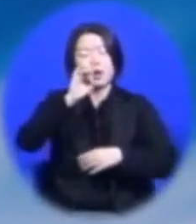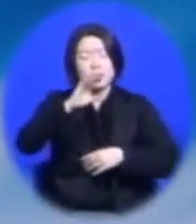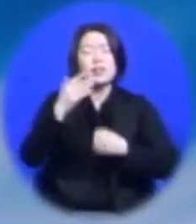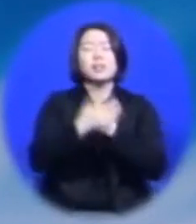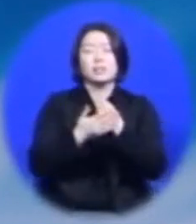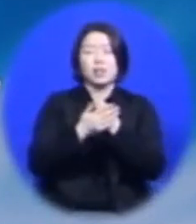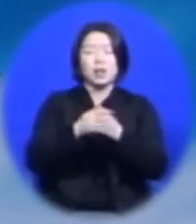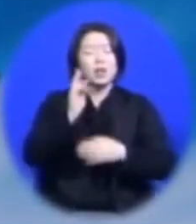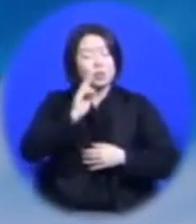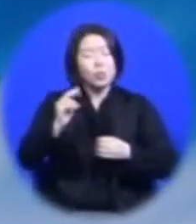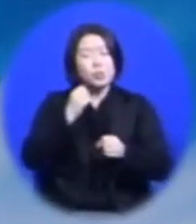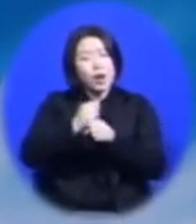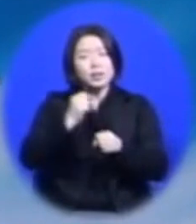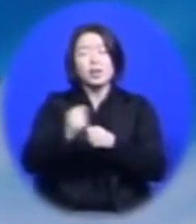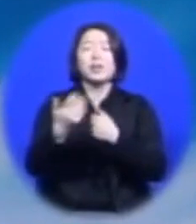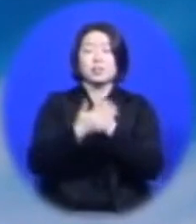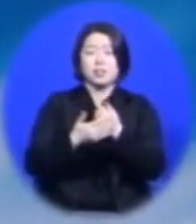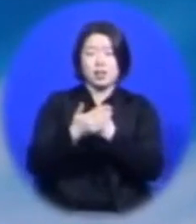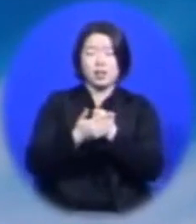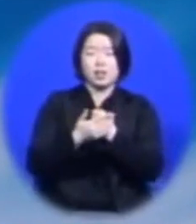너무 황당한 은혜예요.